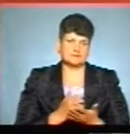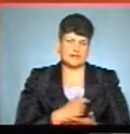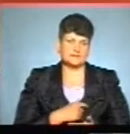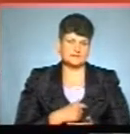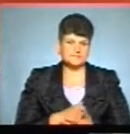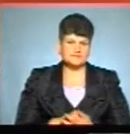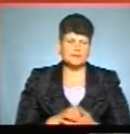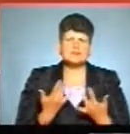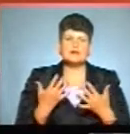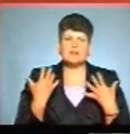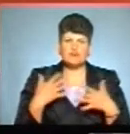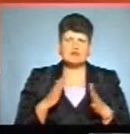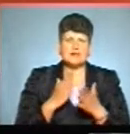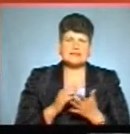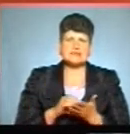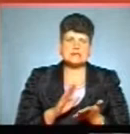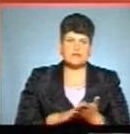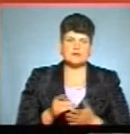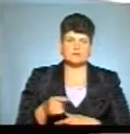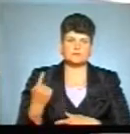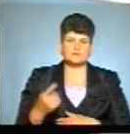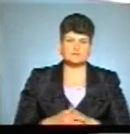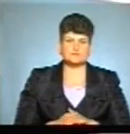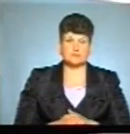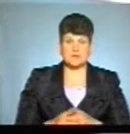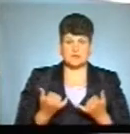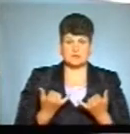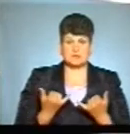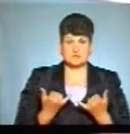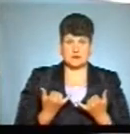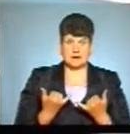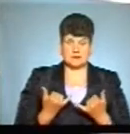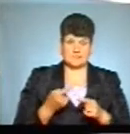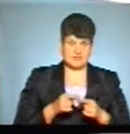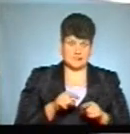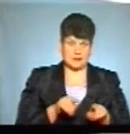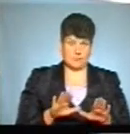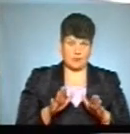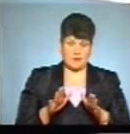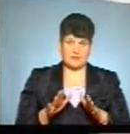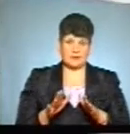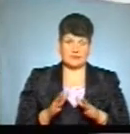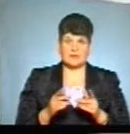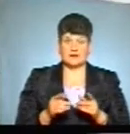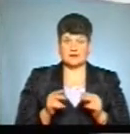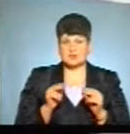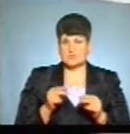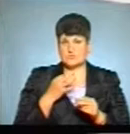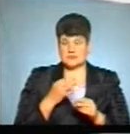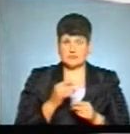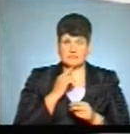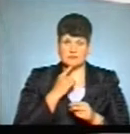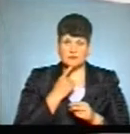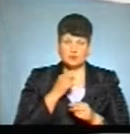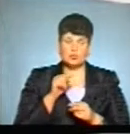є зареєстрованих кандидатів з Тернопільщини? В даний момент, насправді, дуже складно сказати цифру. По тій причині,